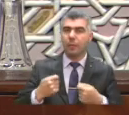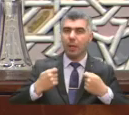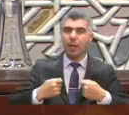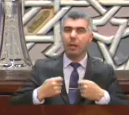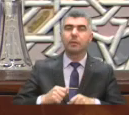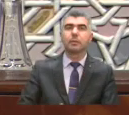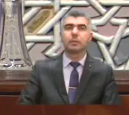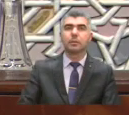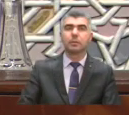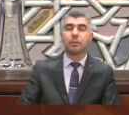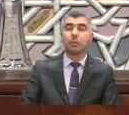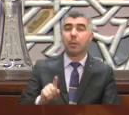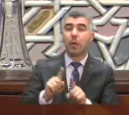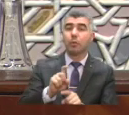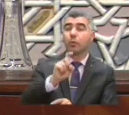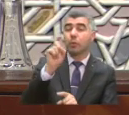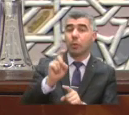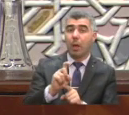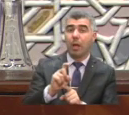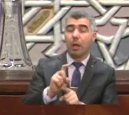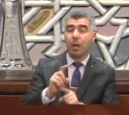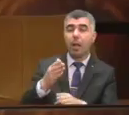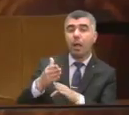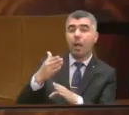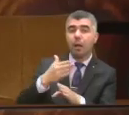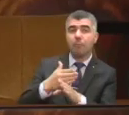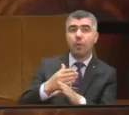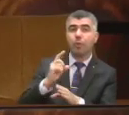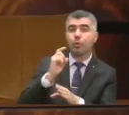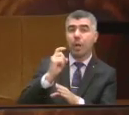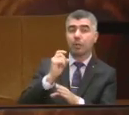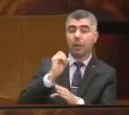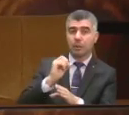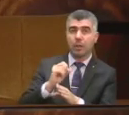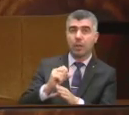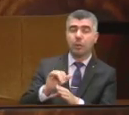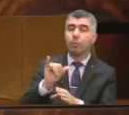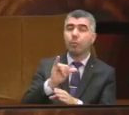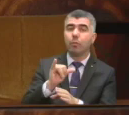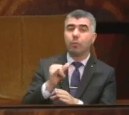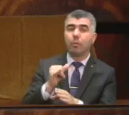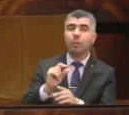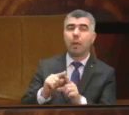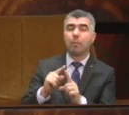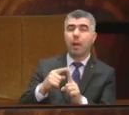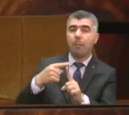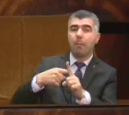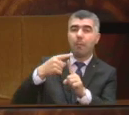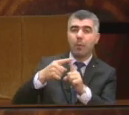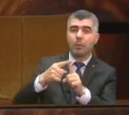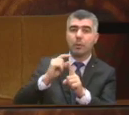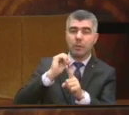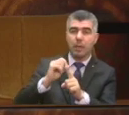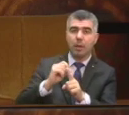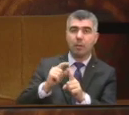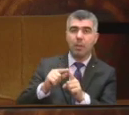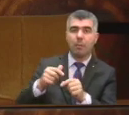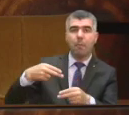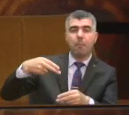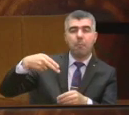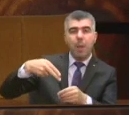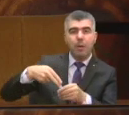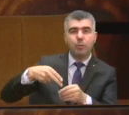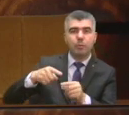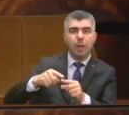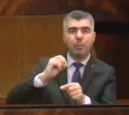ملي طرحنا هذا السؤال قبل شهور كان همنا هو مناقشة سبل رفع آثار الارتفاع الصاروخي لأسعار المحروقات على قطاع